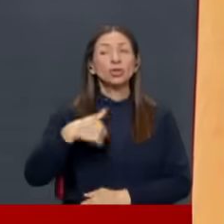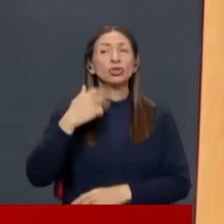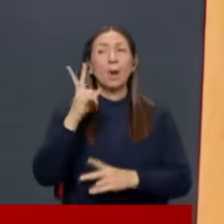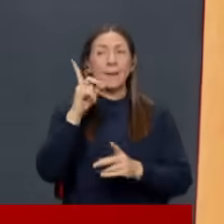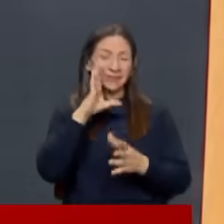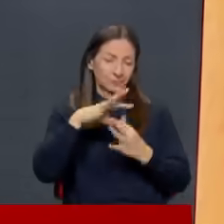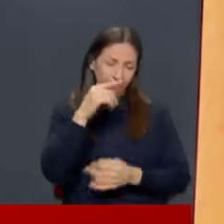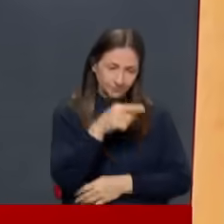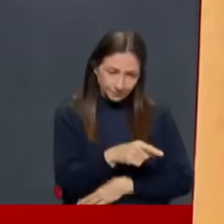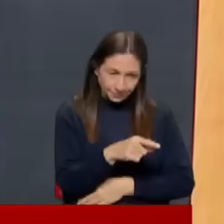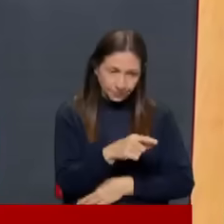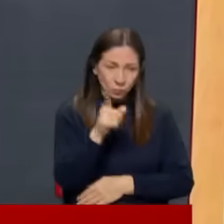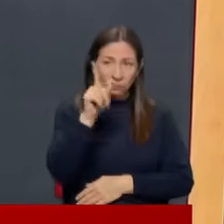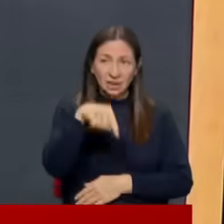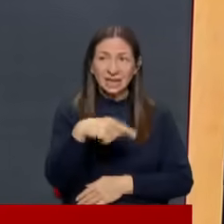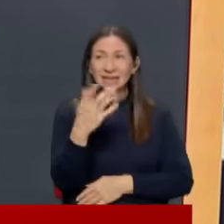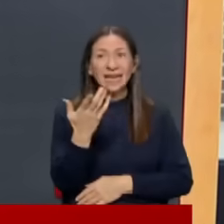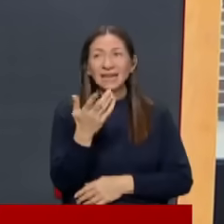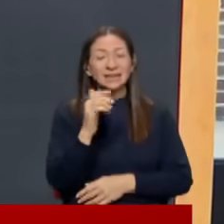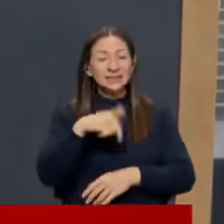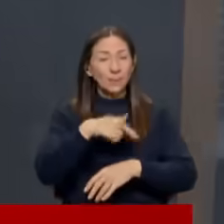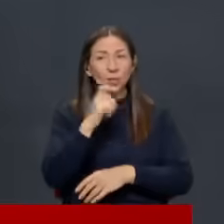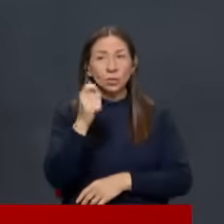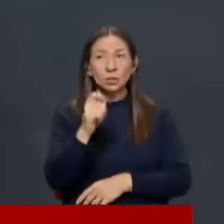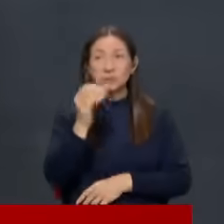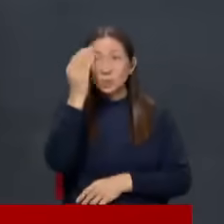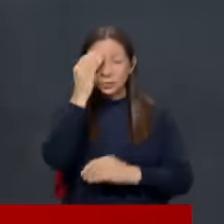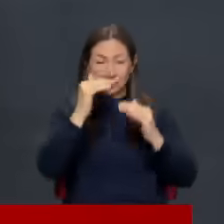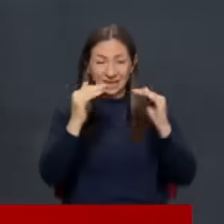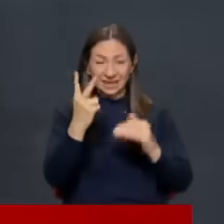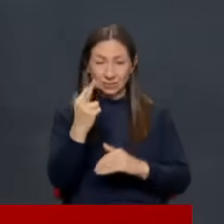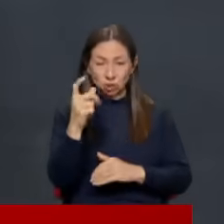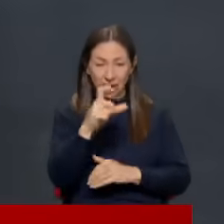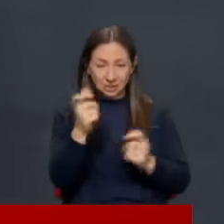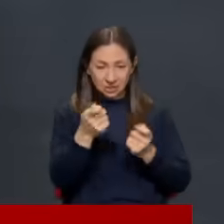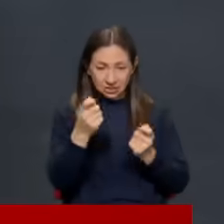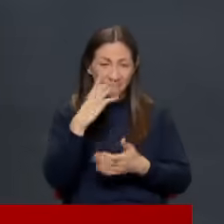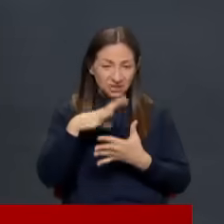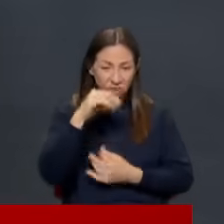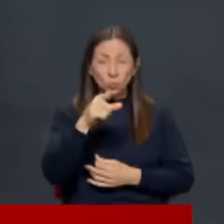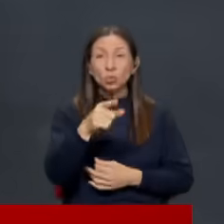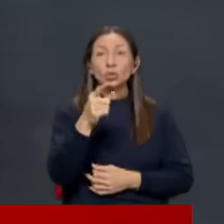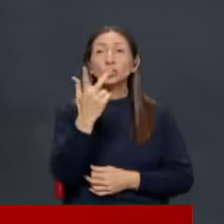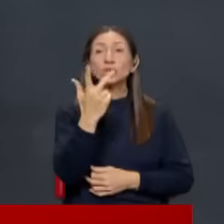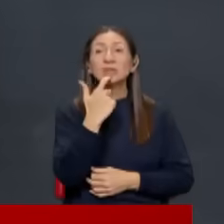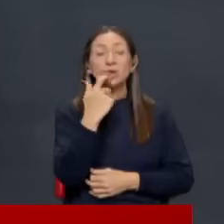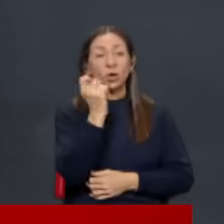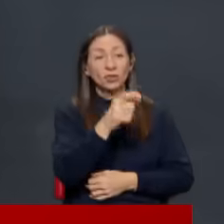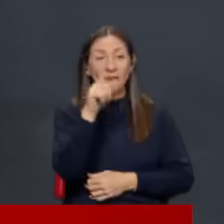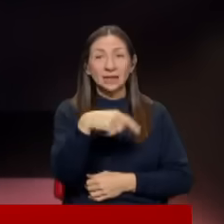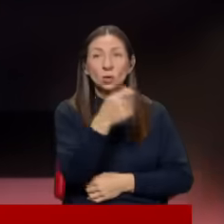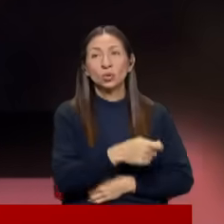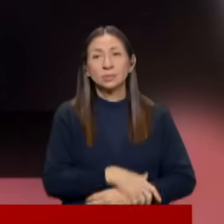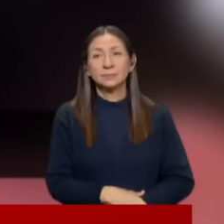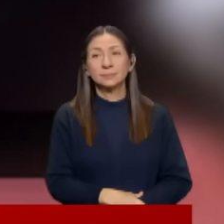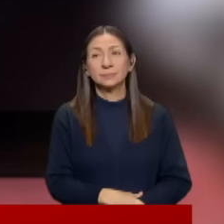bir vatandaş bu vergiyi ne kadar sürede ödüyor? Yoksulluk sınırında 2,5 ay çalışan bir kişi bu kişinin 3 yılda ödediği vergiyi